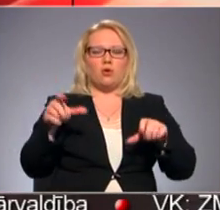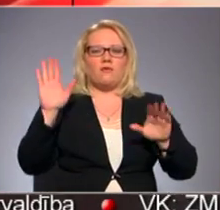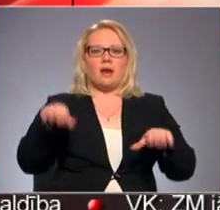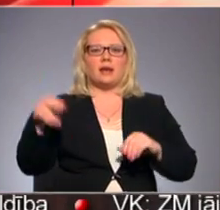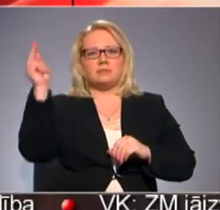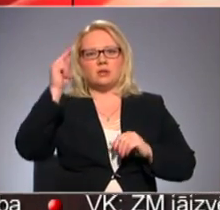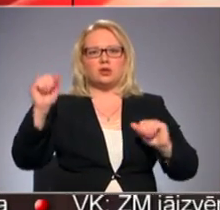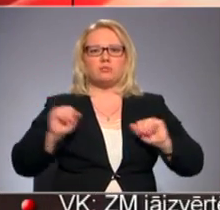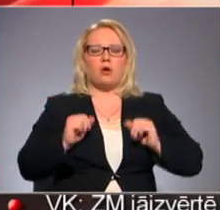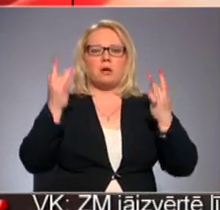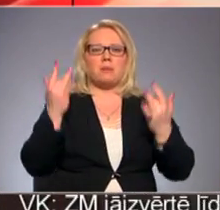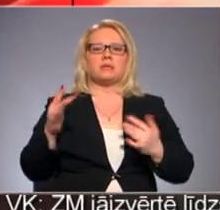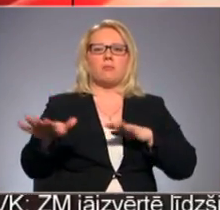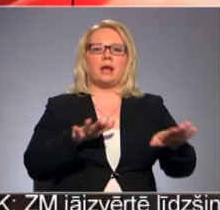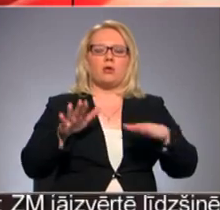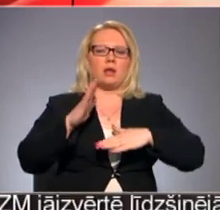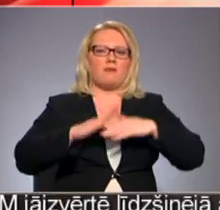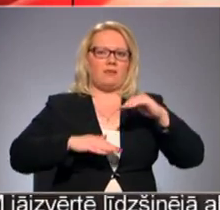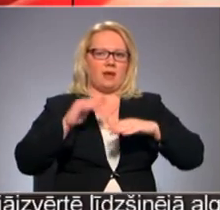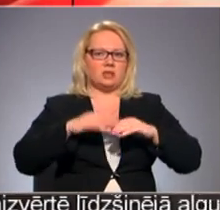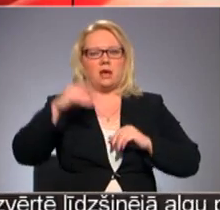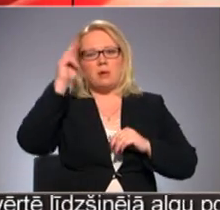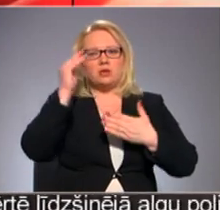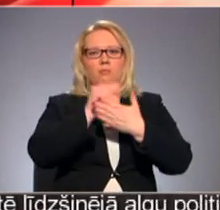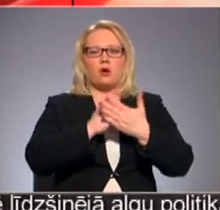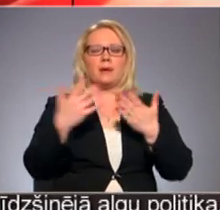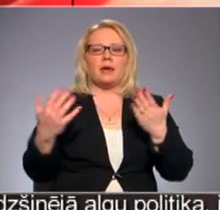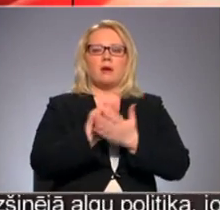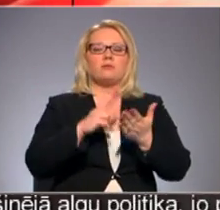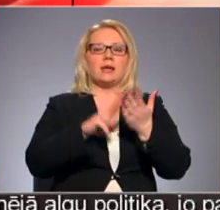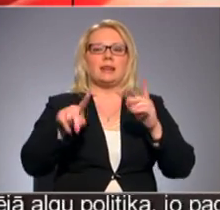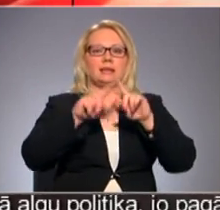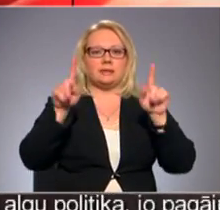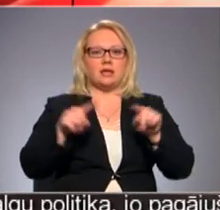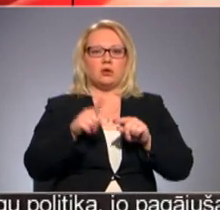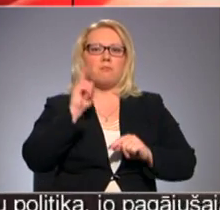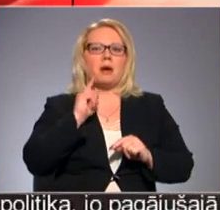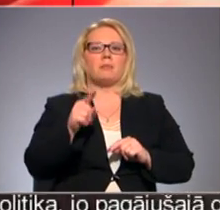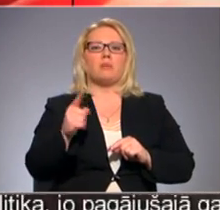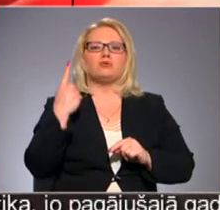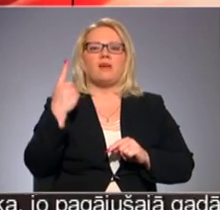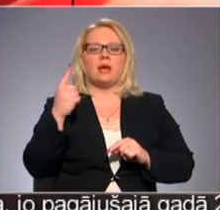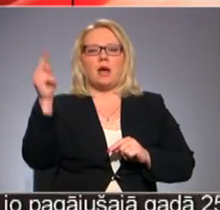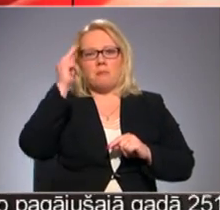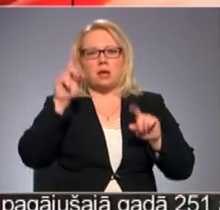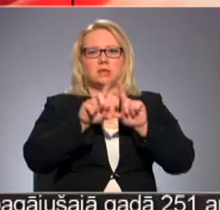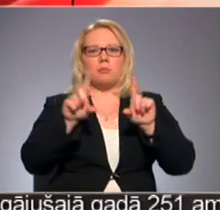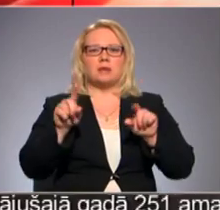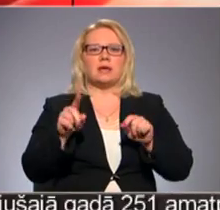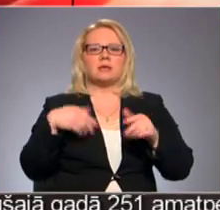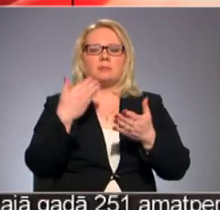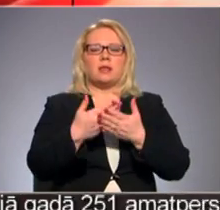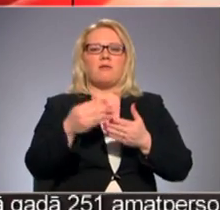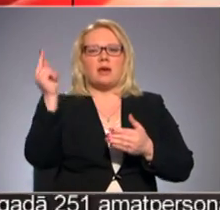iegūt sporta pasākumu rīkotāja kvalifikāciju. Mācību programma iegūs licence, un pagaidām tā būs vienīgā mācību iestāde, kas piedāvā